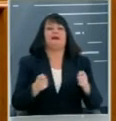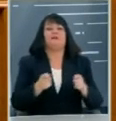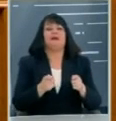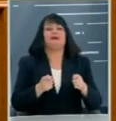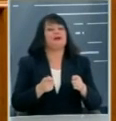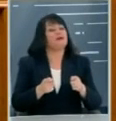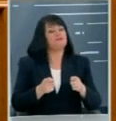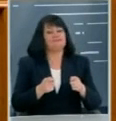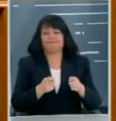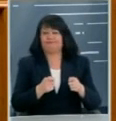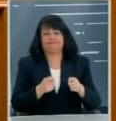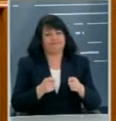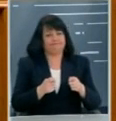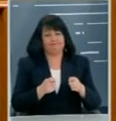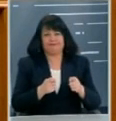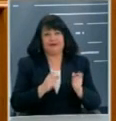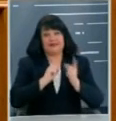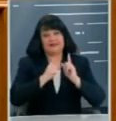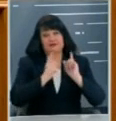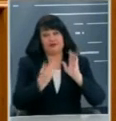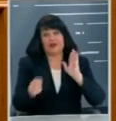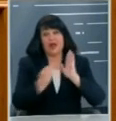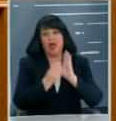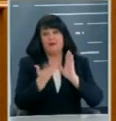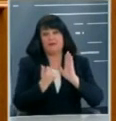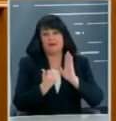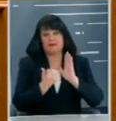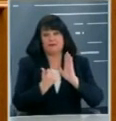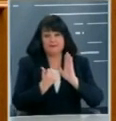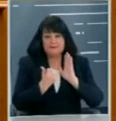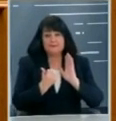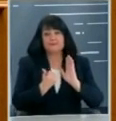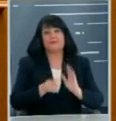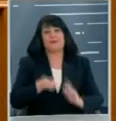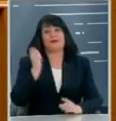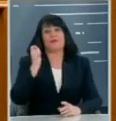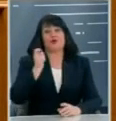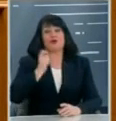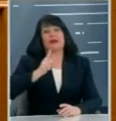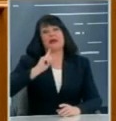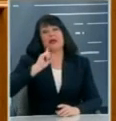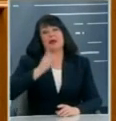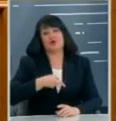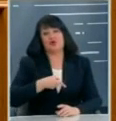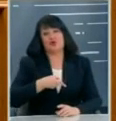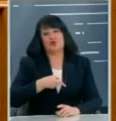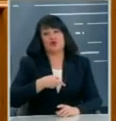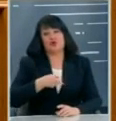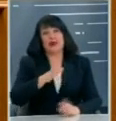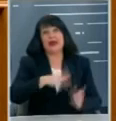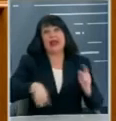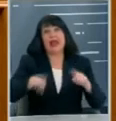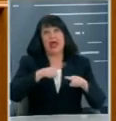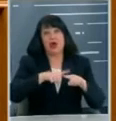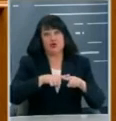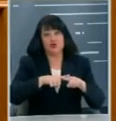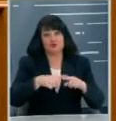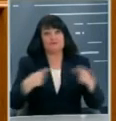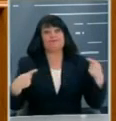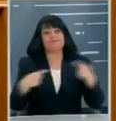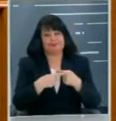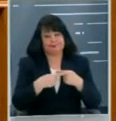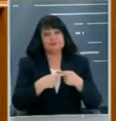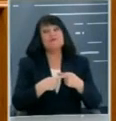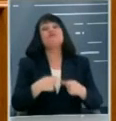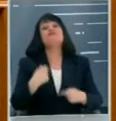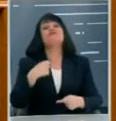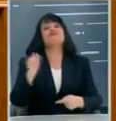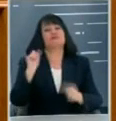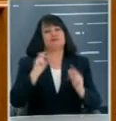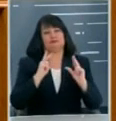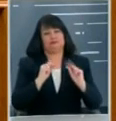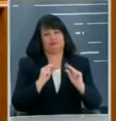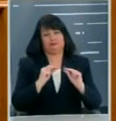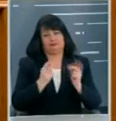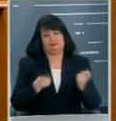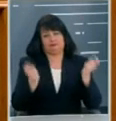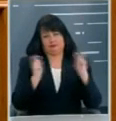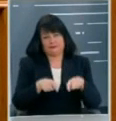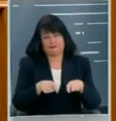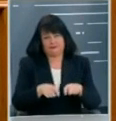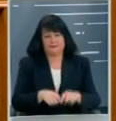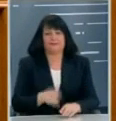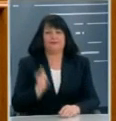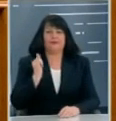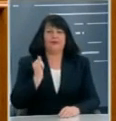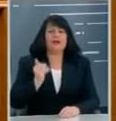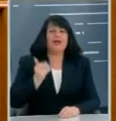είναι έξω από τη συμφωνία και έξω από την πολιτική εντολή που μας έχει δώσει ο ελληνικός λαός. Οι όποιες καθυστερήσεις